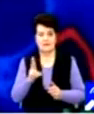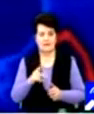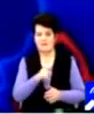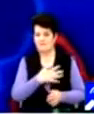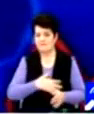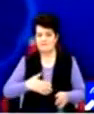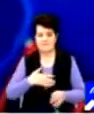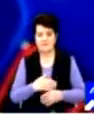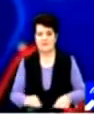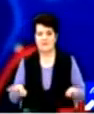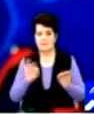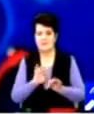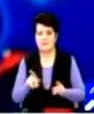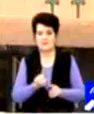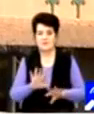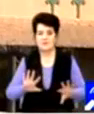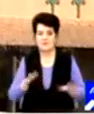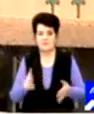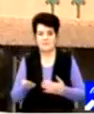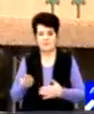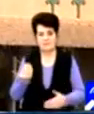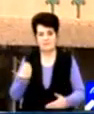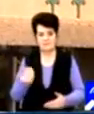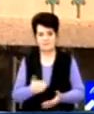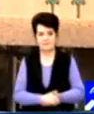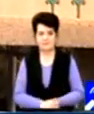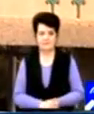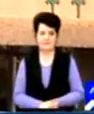nimic din toate câte i s-au întâmplat.